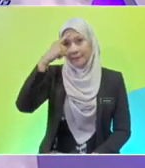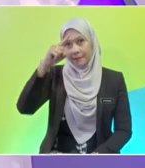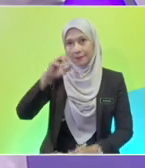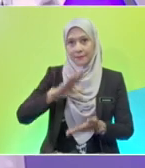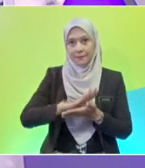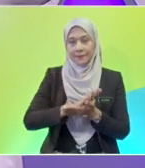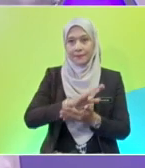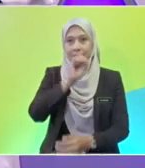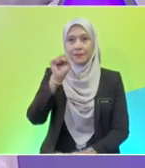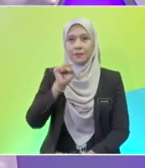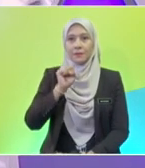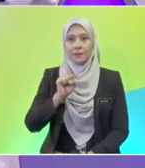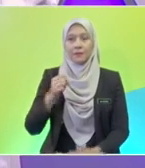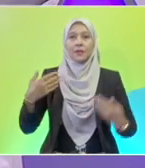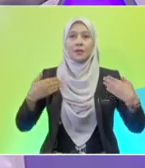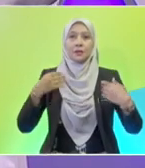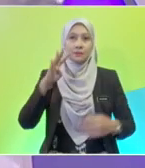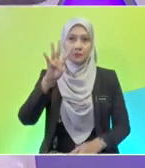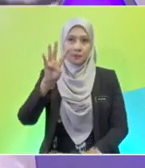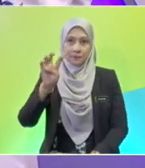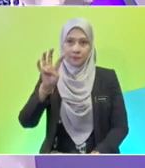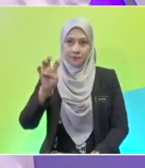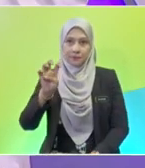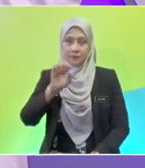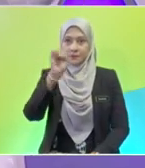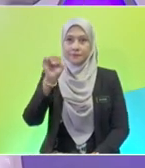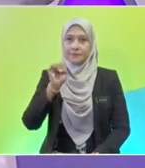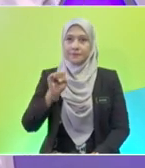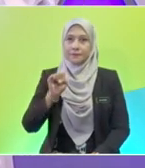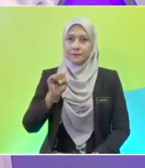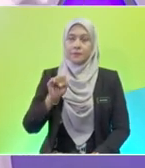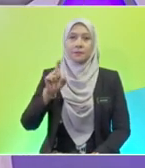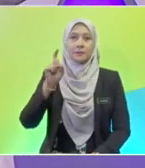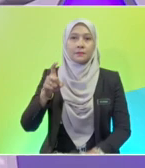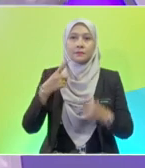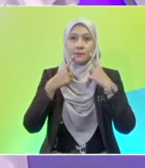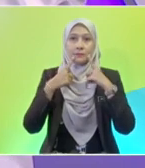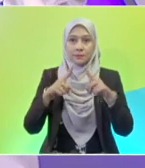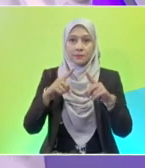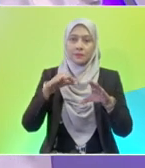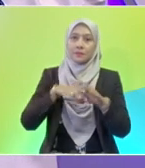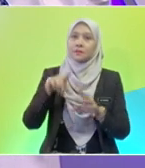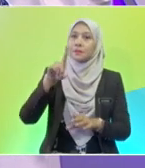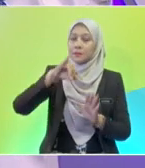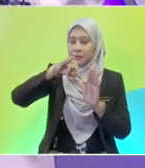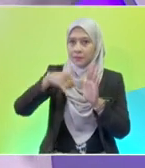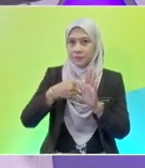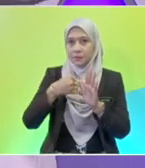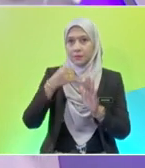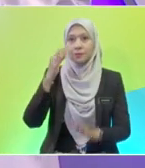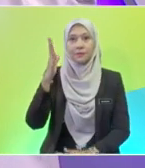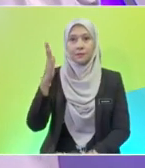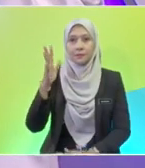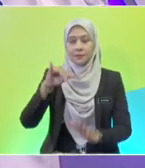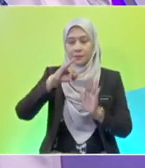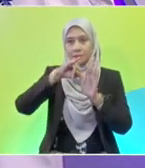mengandungi 40 soal yang akan murid-murid jawab dalam tempo 1 jam 15 menit macam